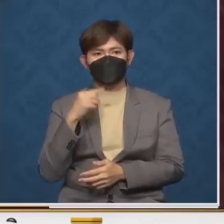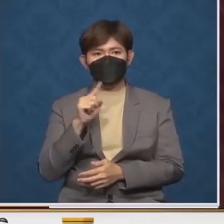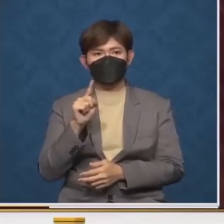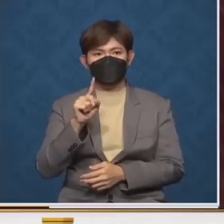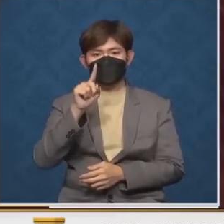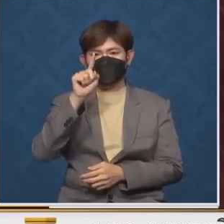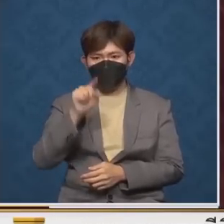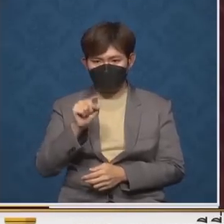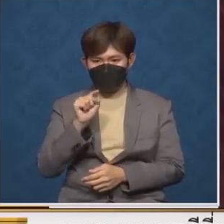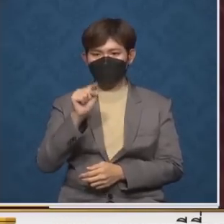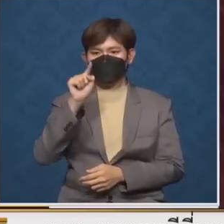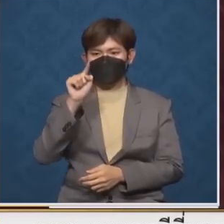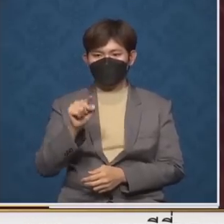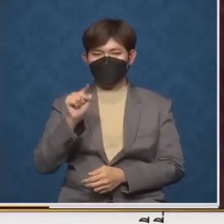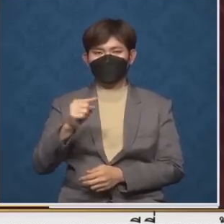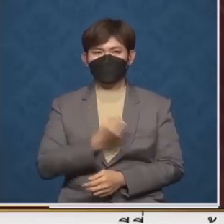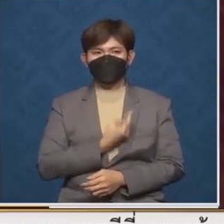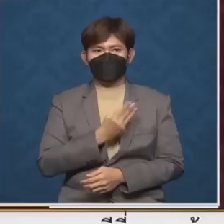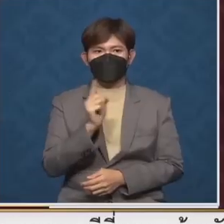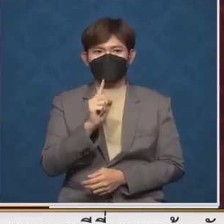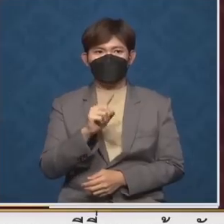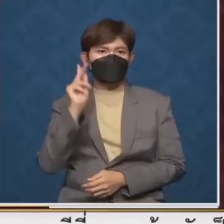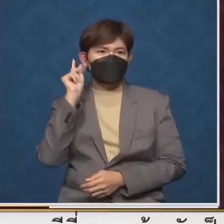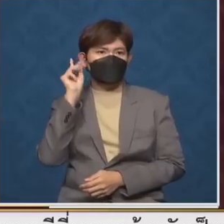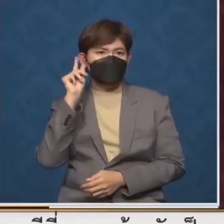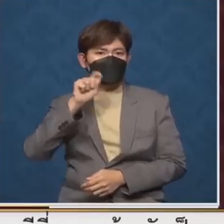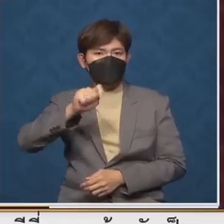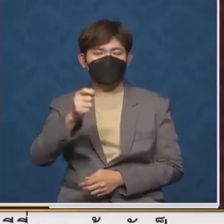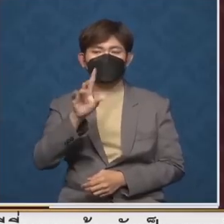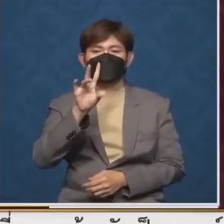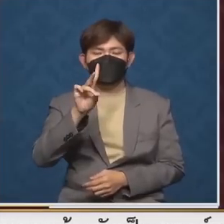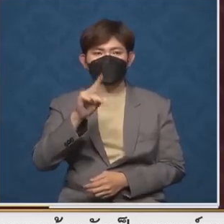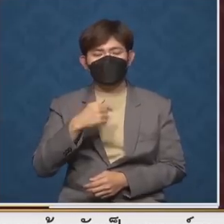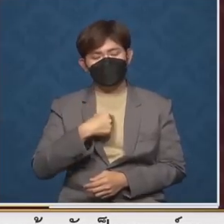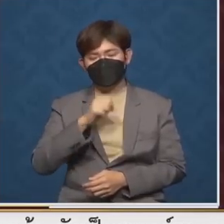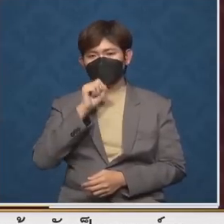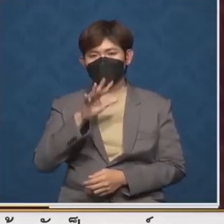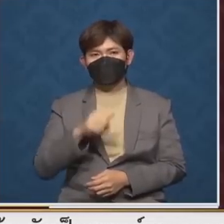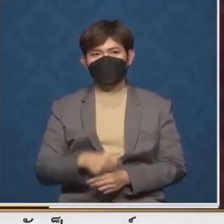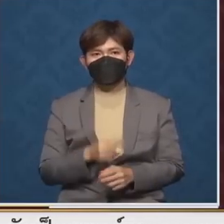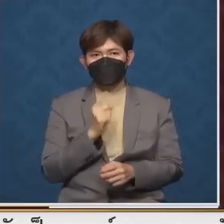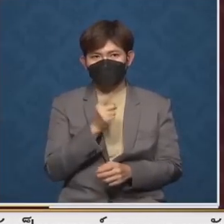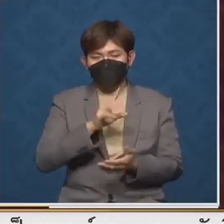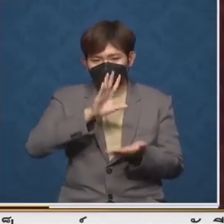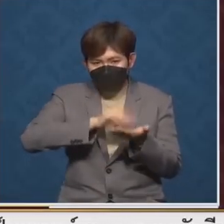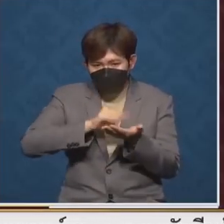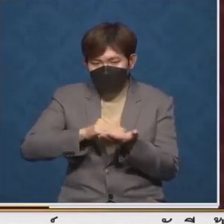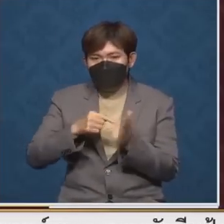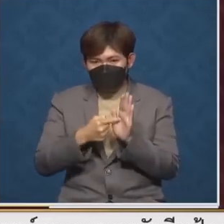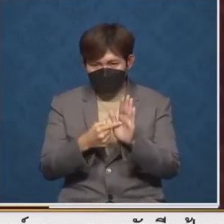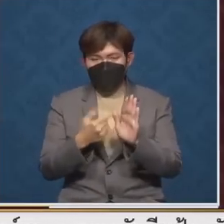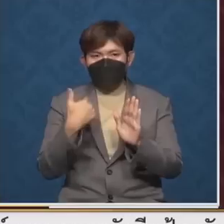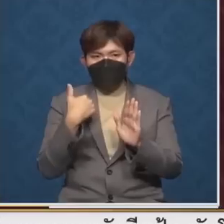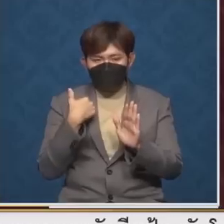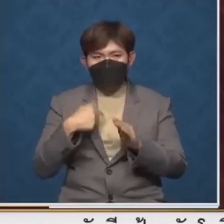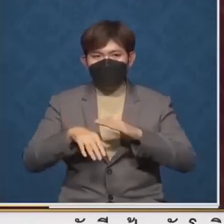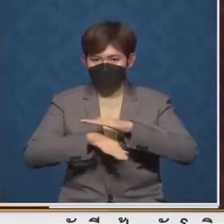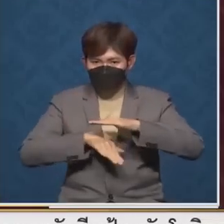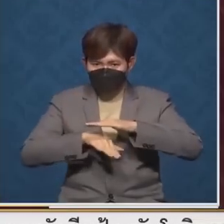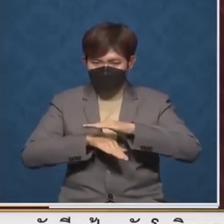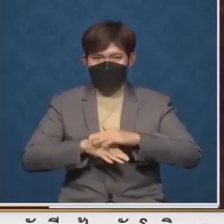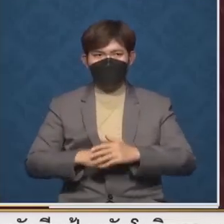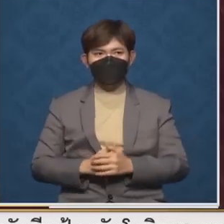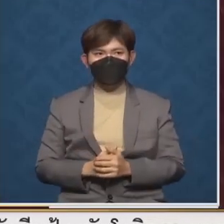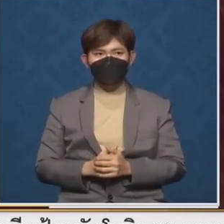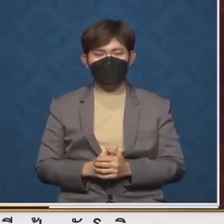ใจ ตกใจขาวนี้ออกที่สถานีโรธชอง 7ผมบอกเลยนะทุกข้อเทศจรมีที่มาไปดผ่านต่ไปครับ